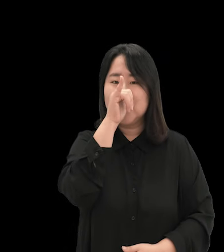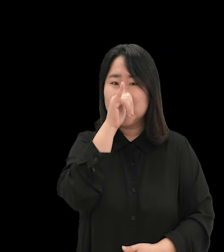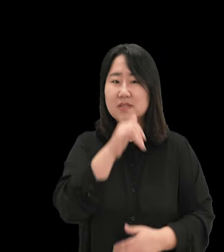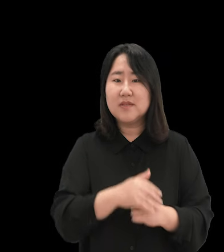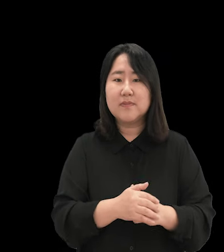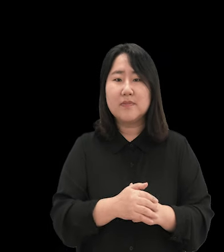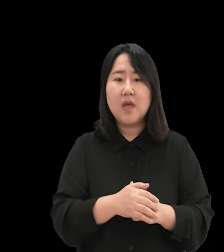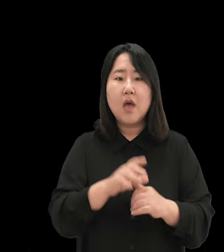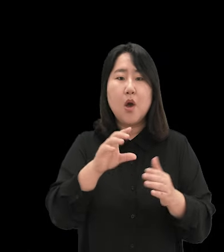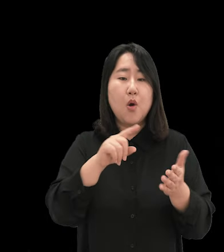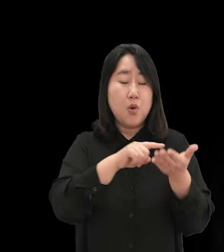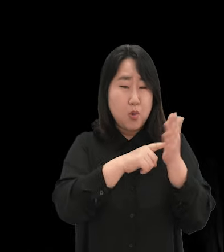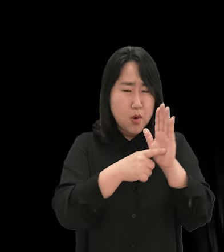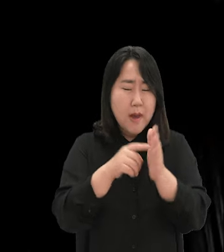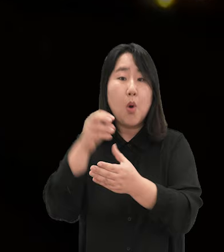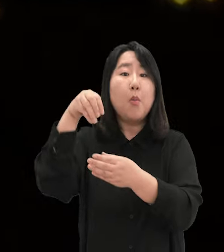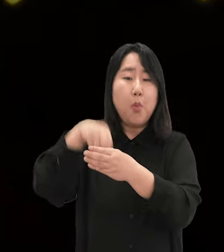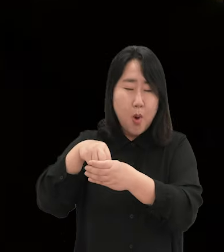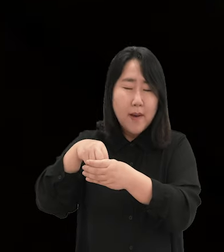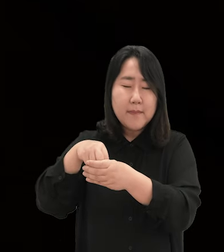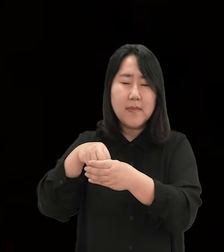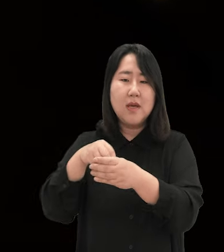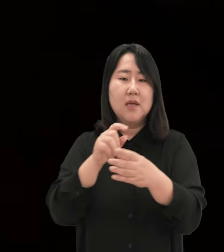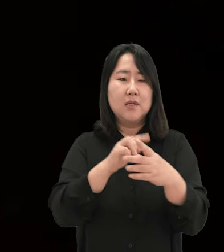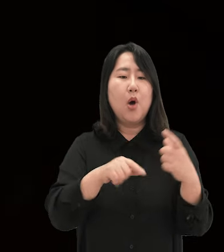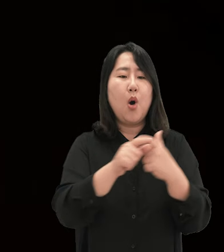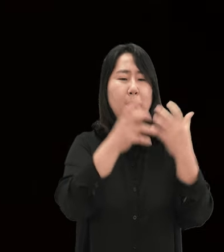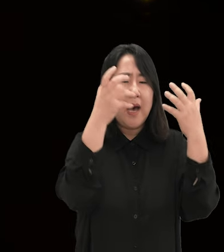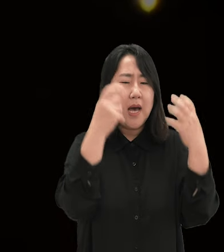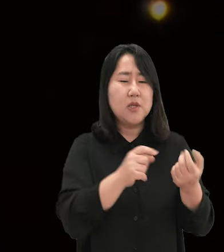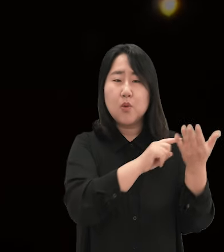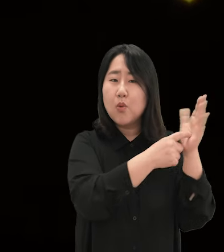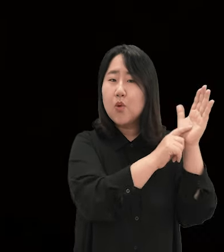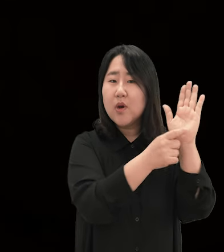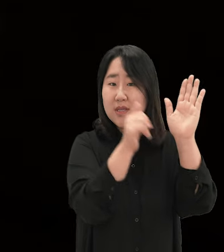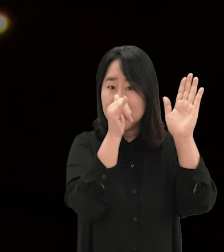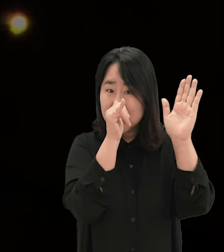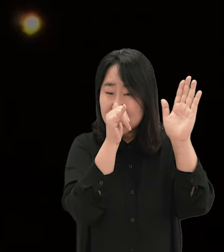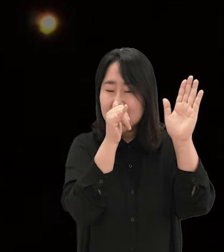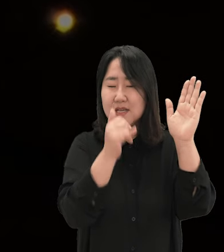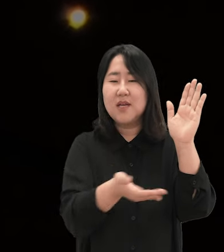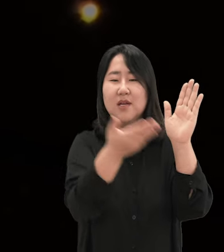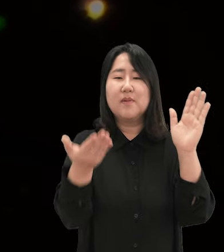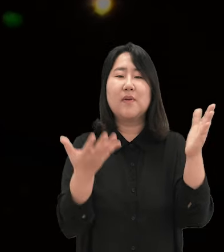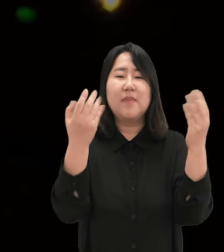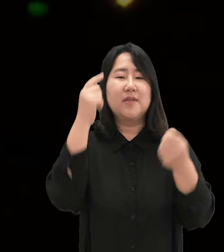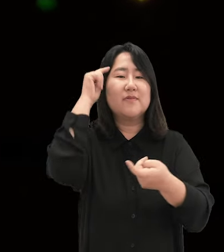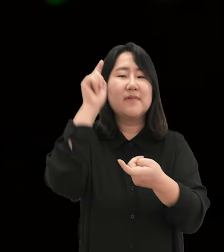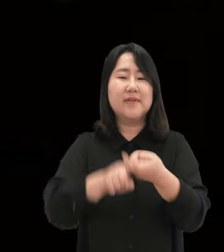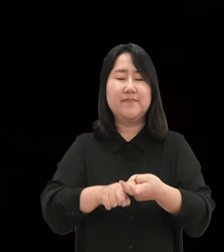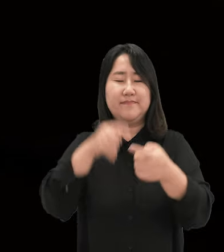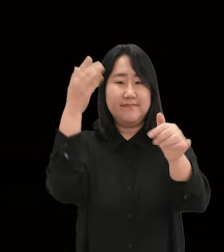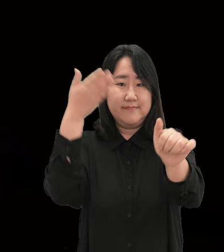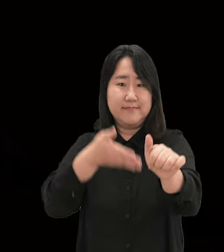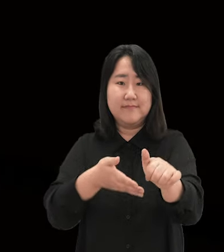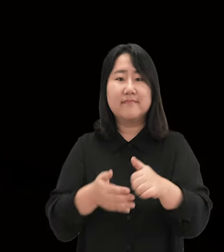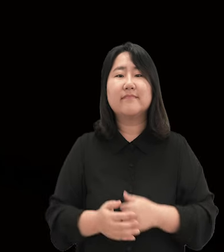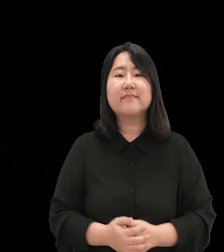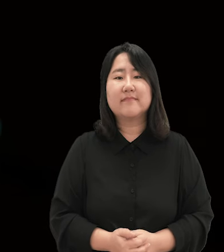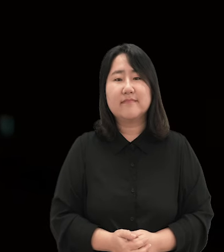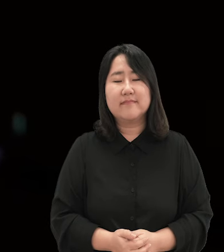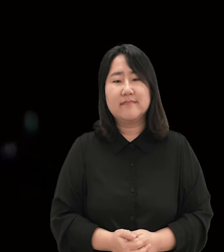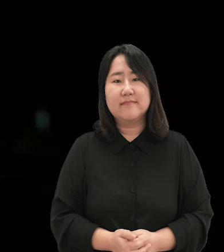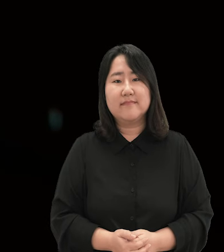이번 공연 외에도 서귀포 예술회 전당에서는 올해 다양한 공연이 예정되 있으니 여러분의 많은 관심